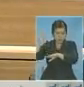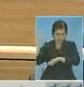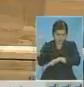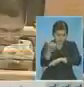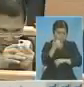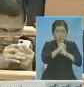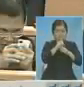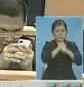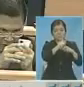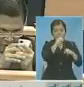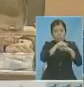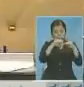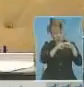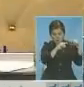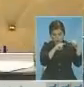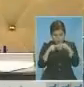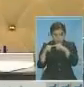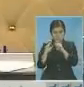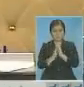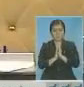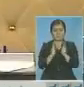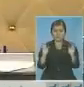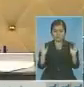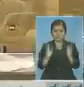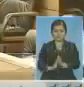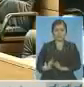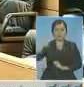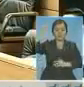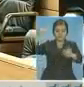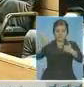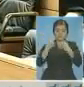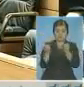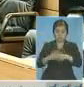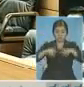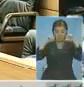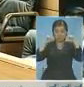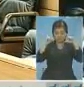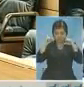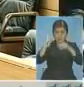ณค่ะ ท่านรังสีมาใช้สิทธิ์พาดพิงเชิญนะเฉพาะที่เสียหายนะ